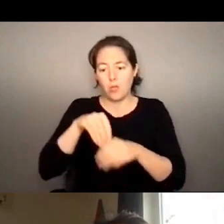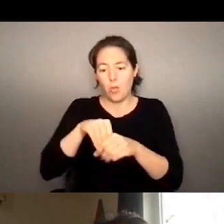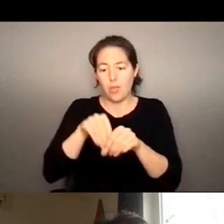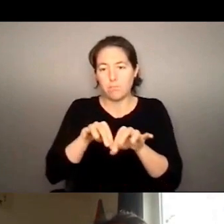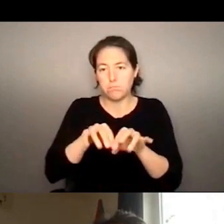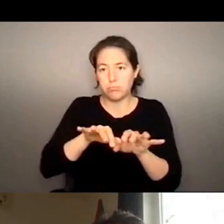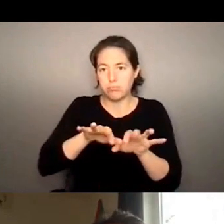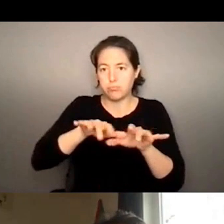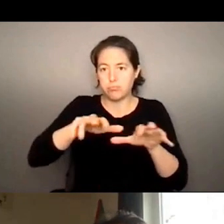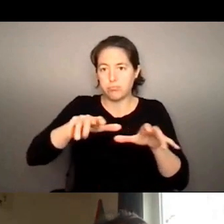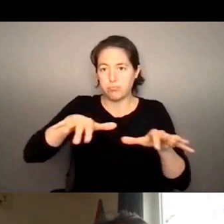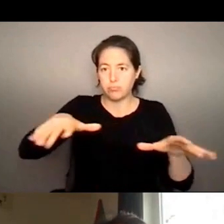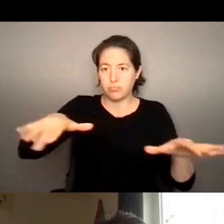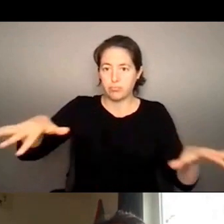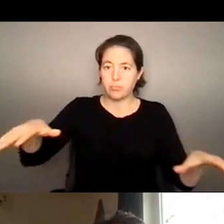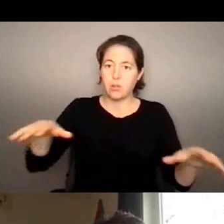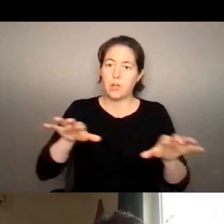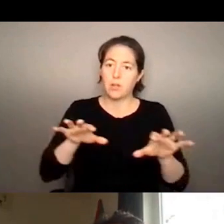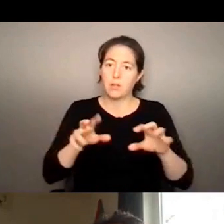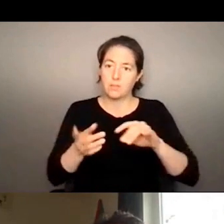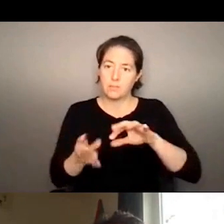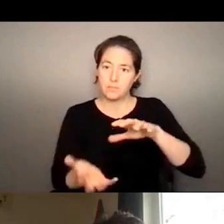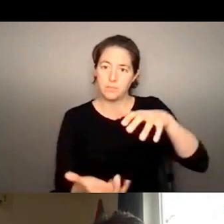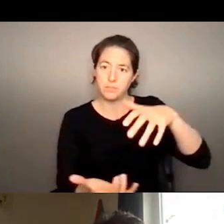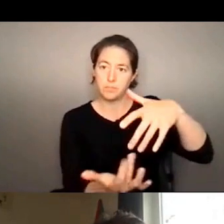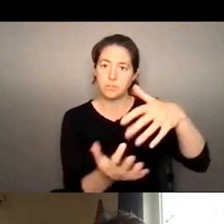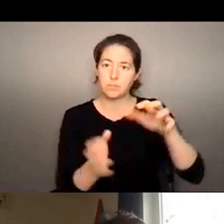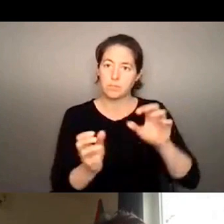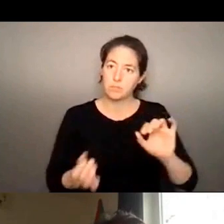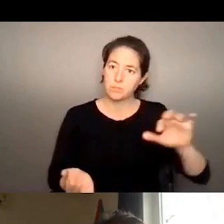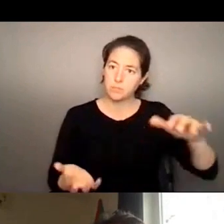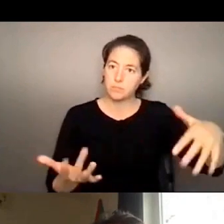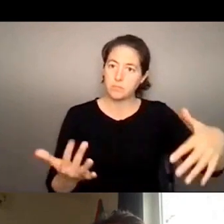en partant de chacun de ces points d'inoculation-là, que la colonisation